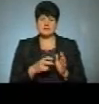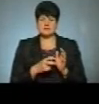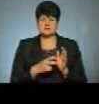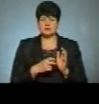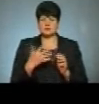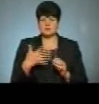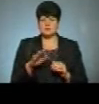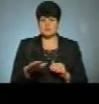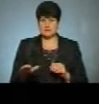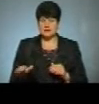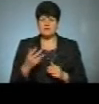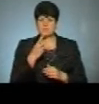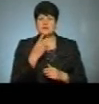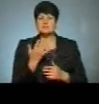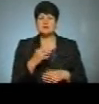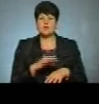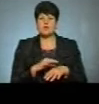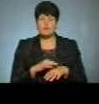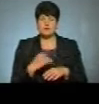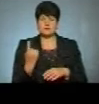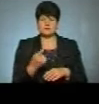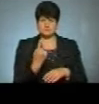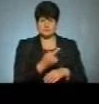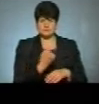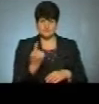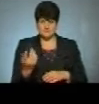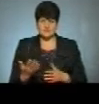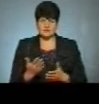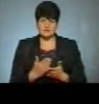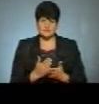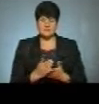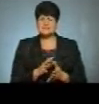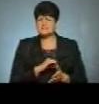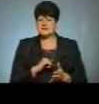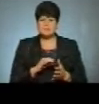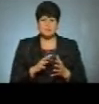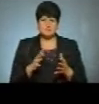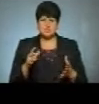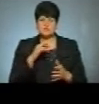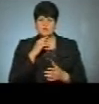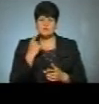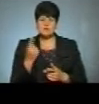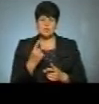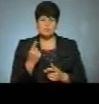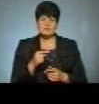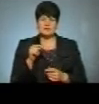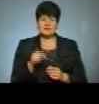ви бачите, скільки хворих на коронавірус є у кожній області України. Найбільше у Чернівецькій